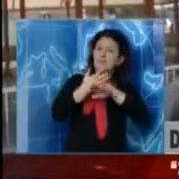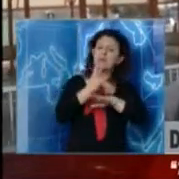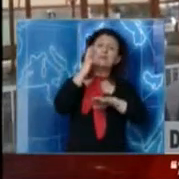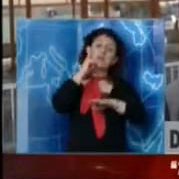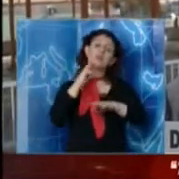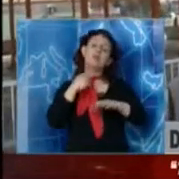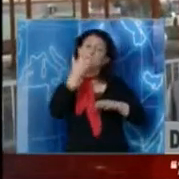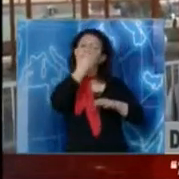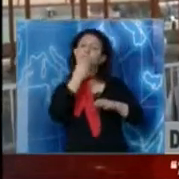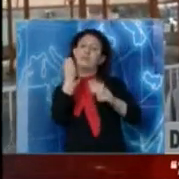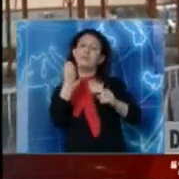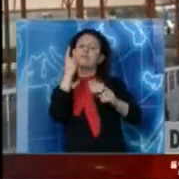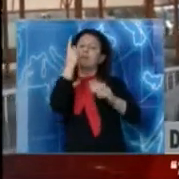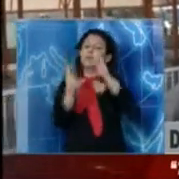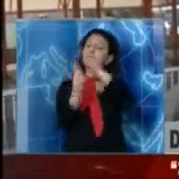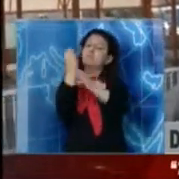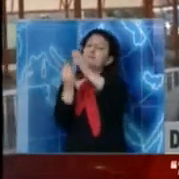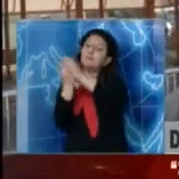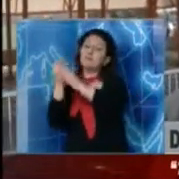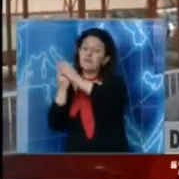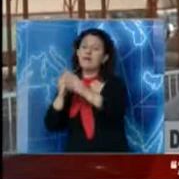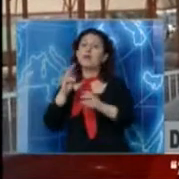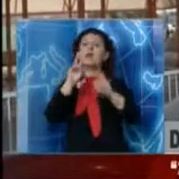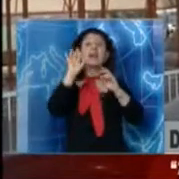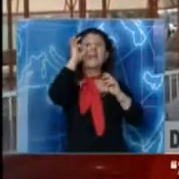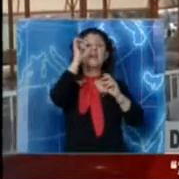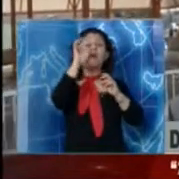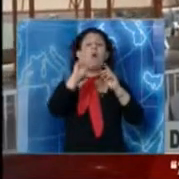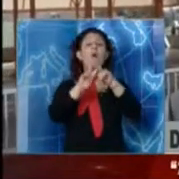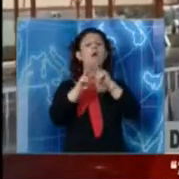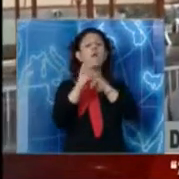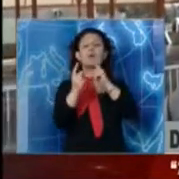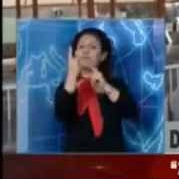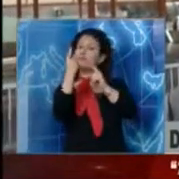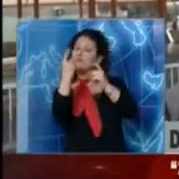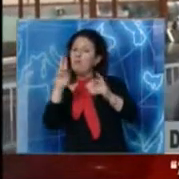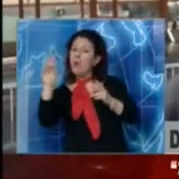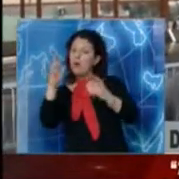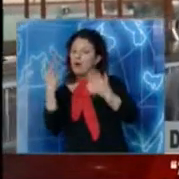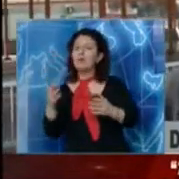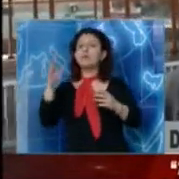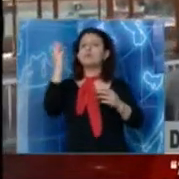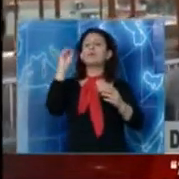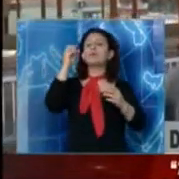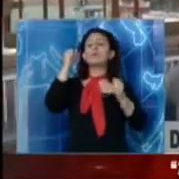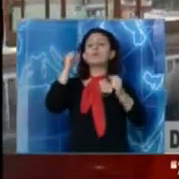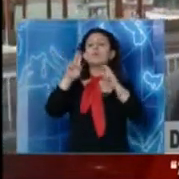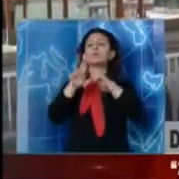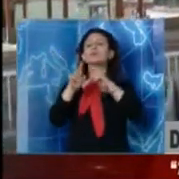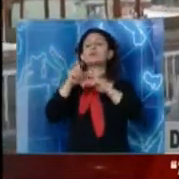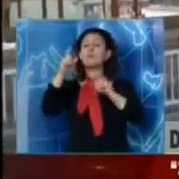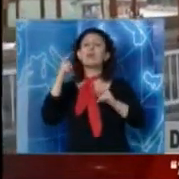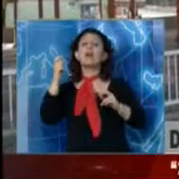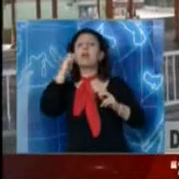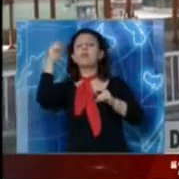şehrimize yakışır pazarlar birer birer ortaya çıktı. İşte Yeşilova bunlardan bir tanesi. Kuruçeşme bitmek üzere.